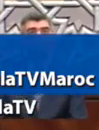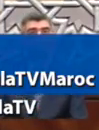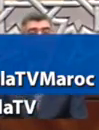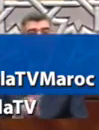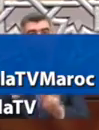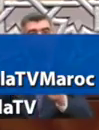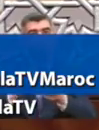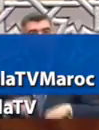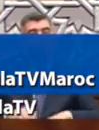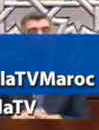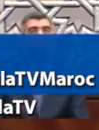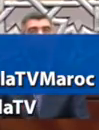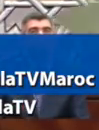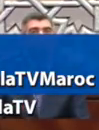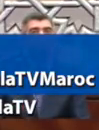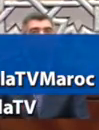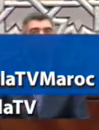رد سيد الوزير.